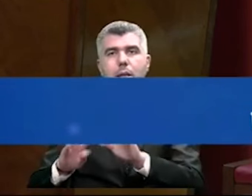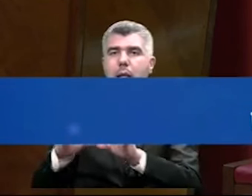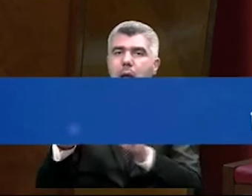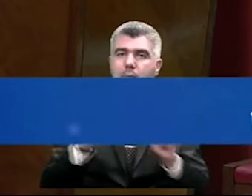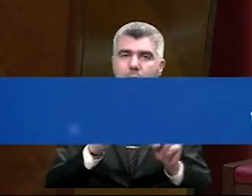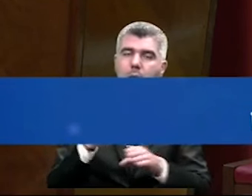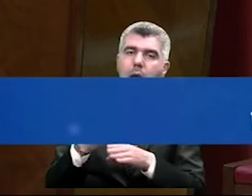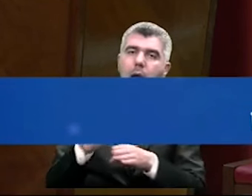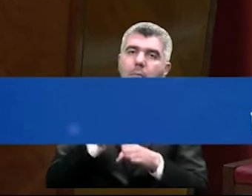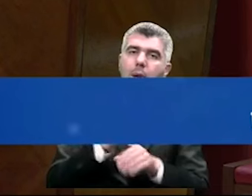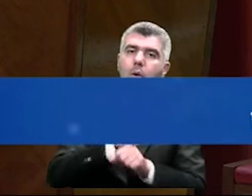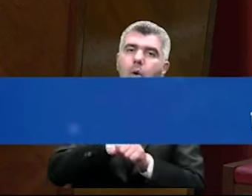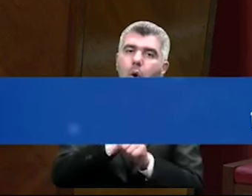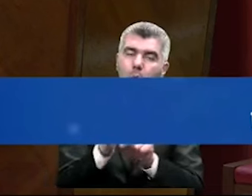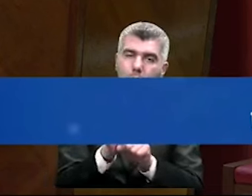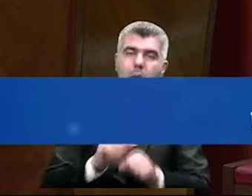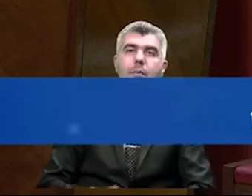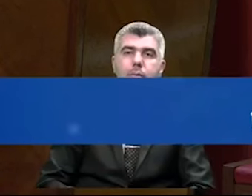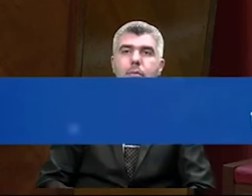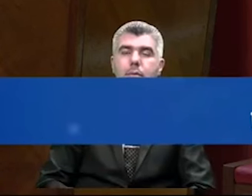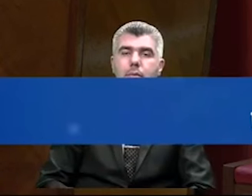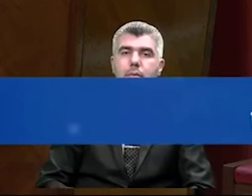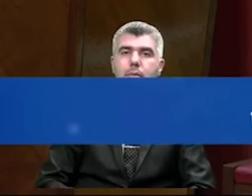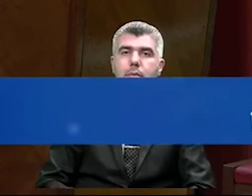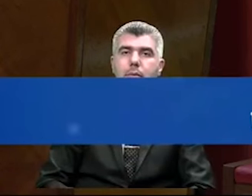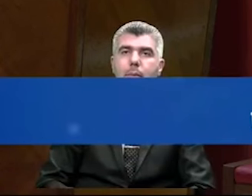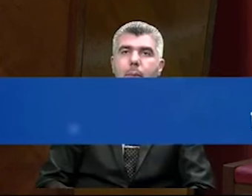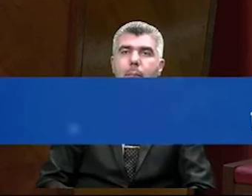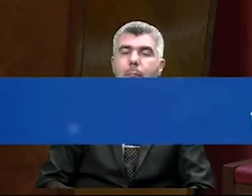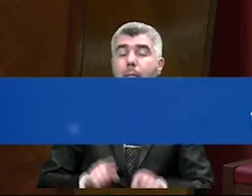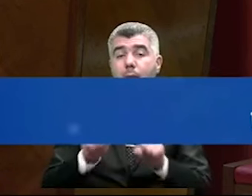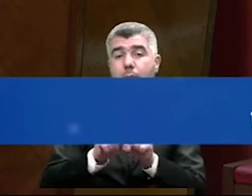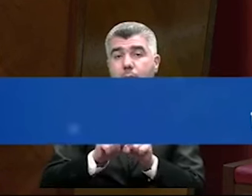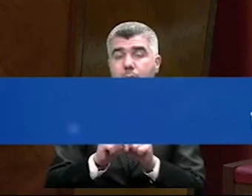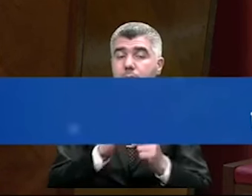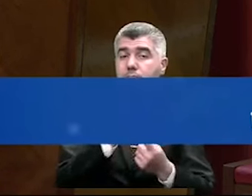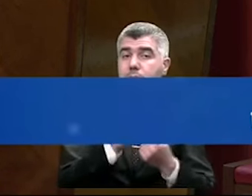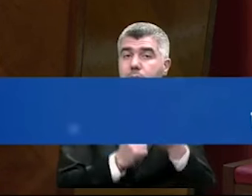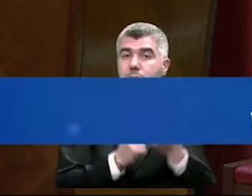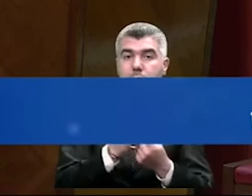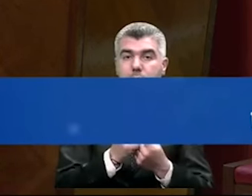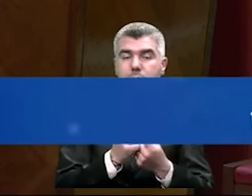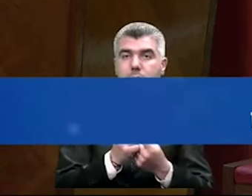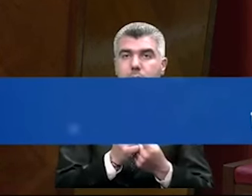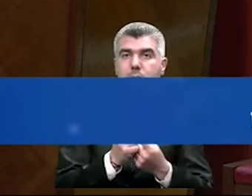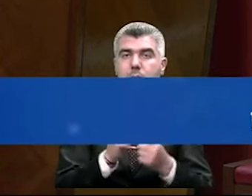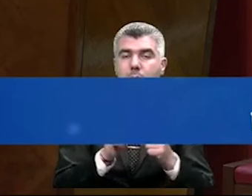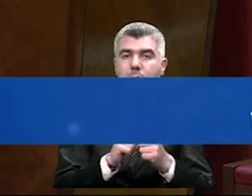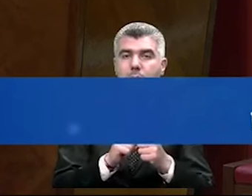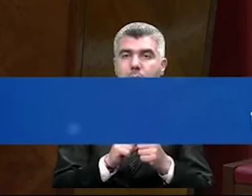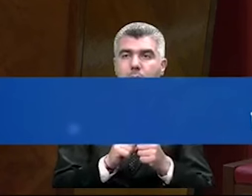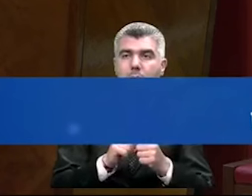قبل الجائحه وهذا كان مبني على يعني الدراسات